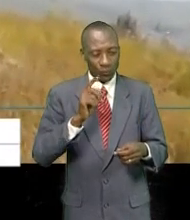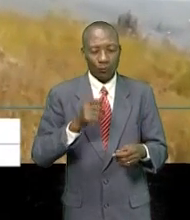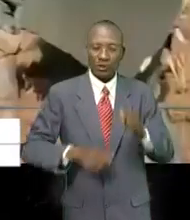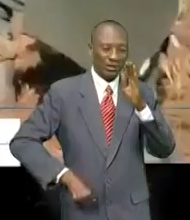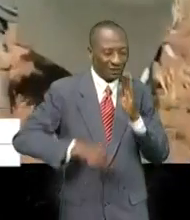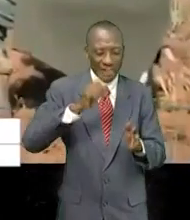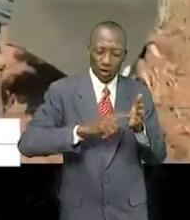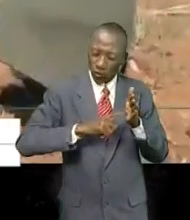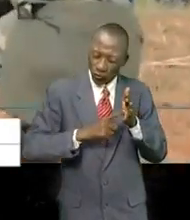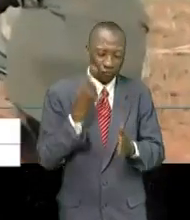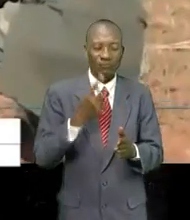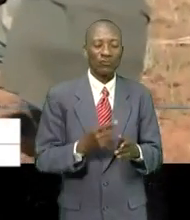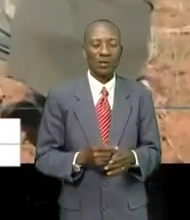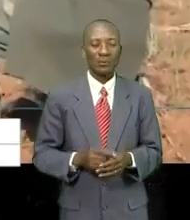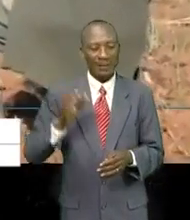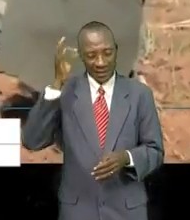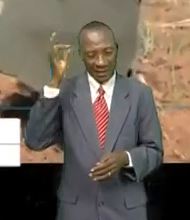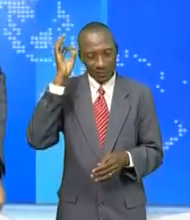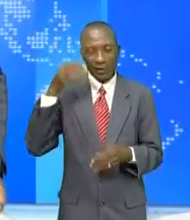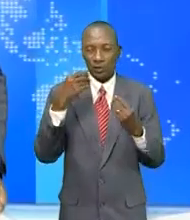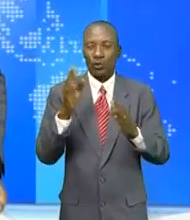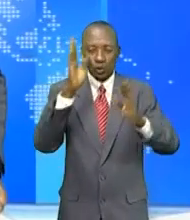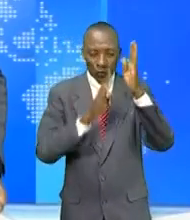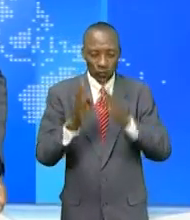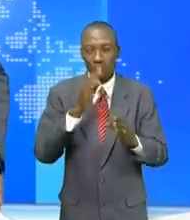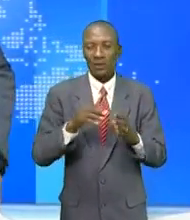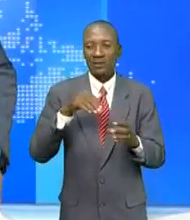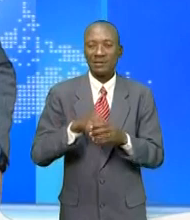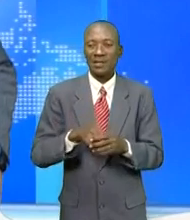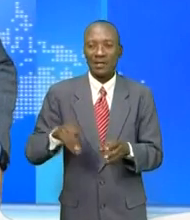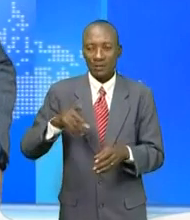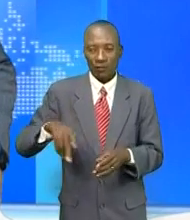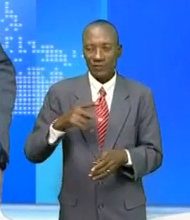à l'insécurité qui sévit dans ces contrées. La paix, rien que la paix, les